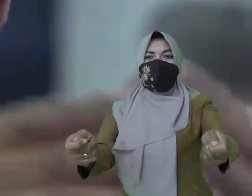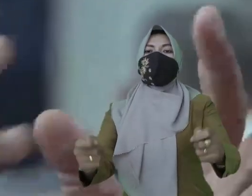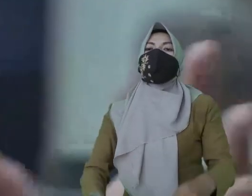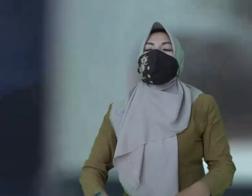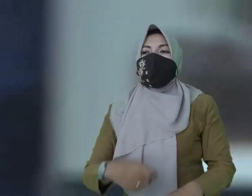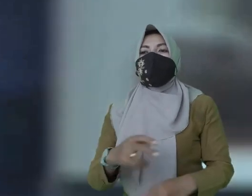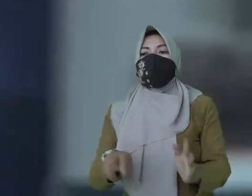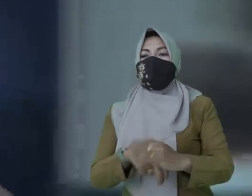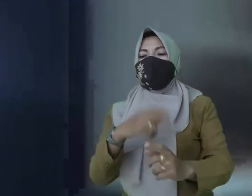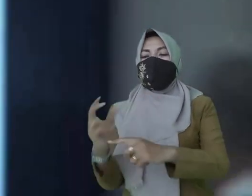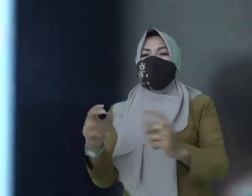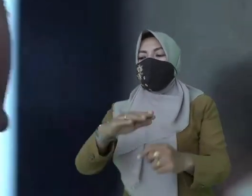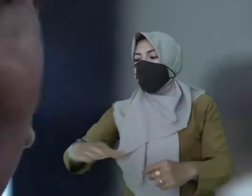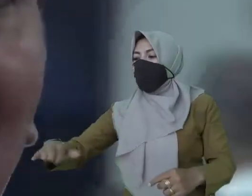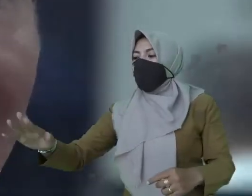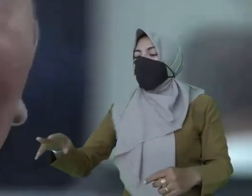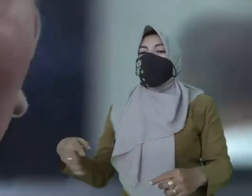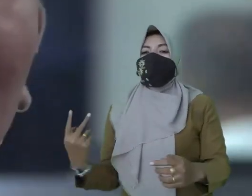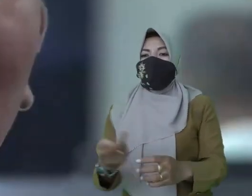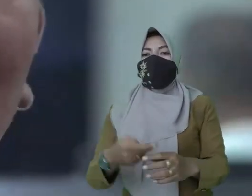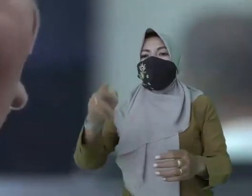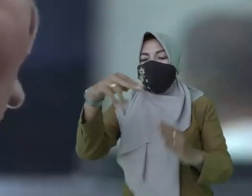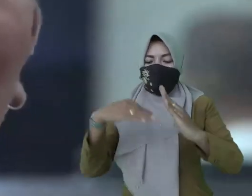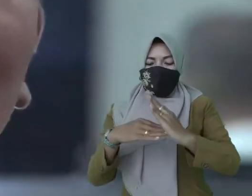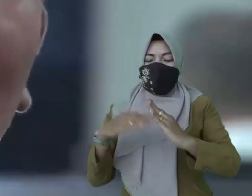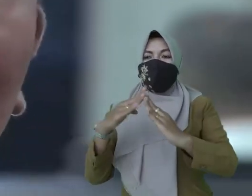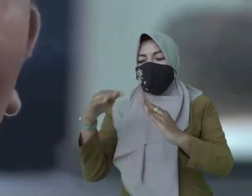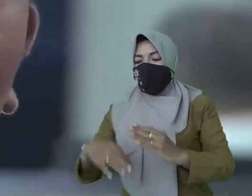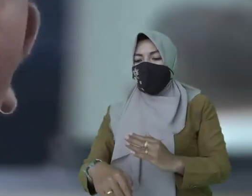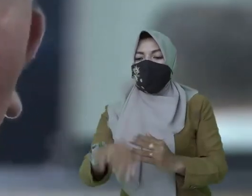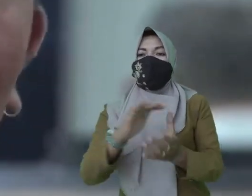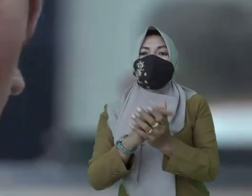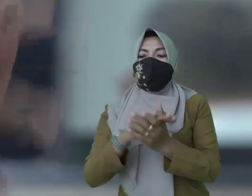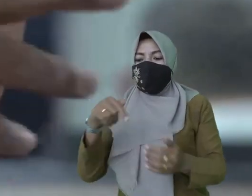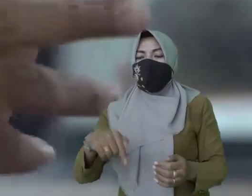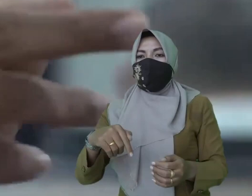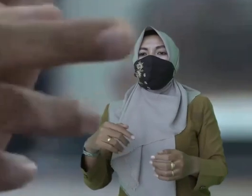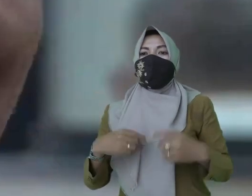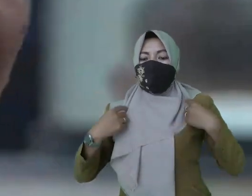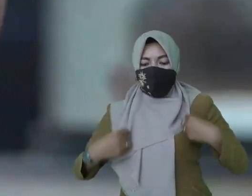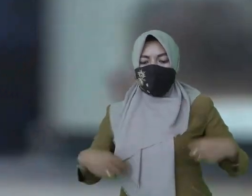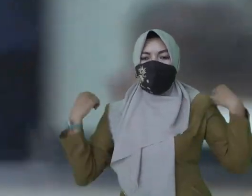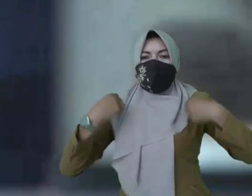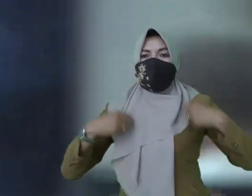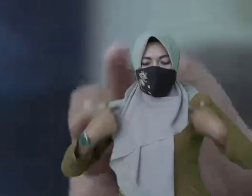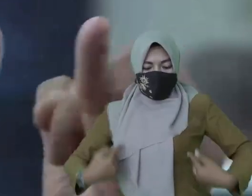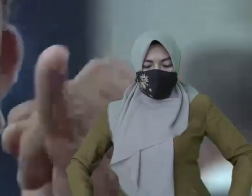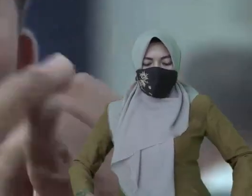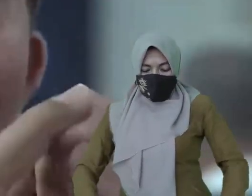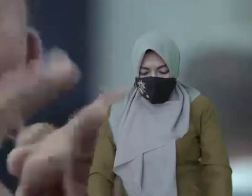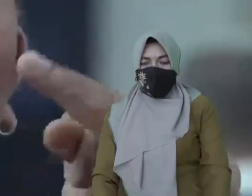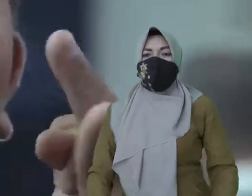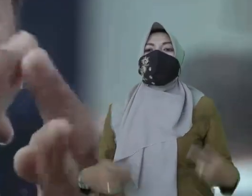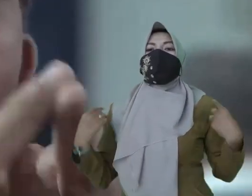dikumpulin. Nah, besoknya kita lagi. Jadi, anak-anak kita yang berangkat ke rumah, dari rumah ke sekolah setelah ini, dia waktu berangkat